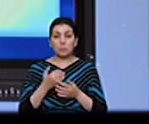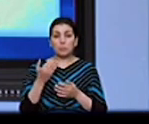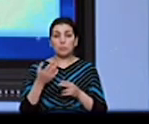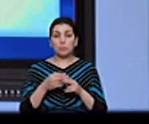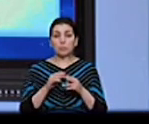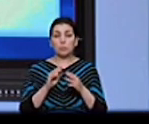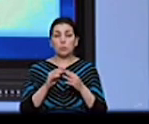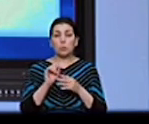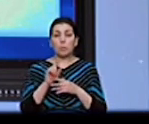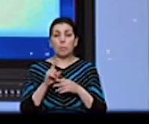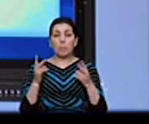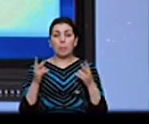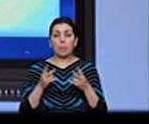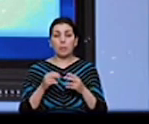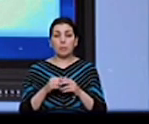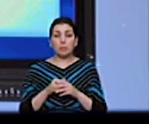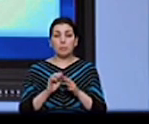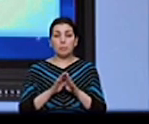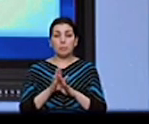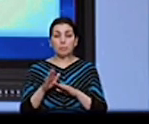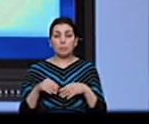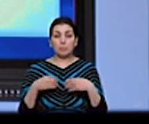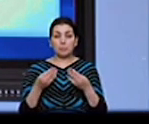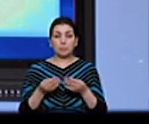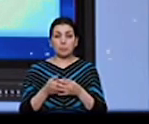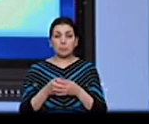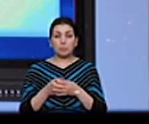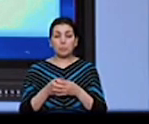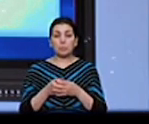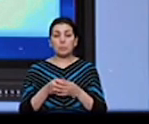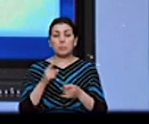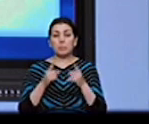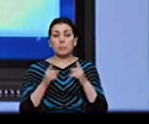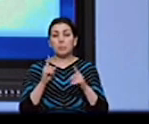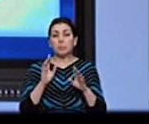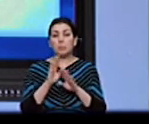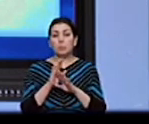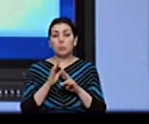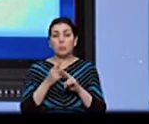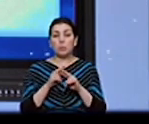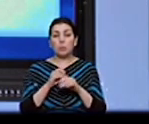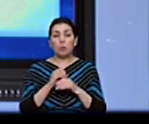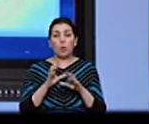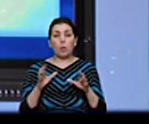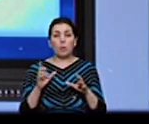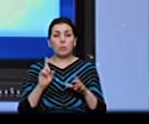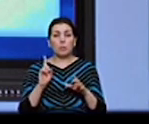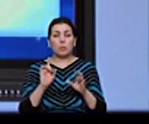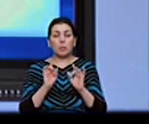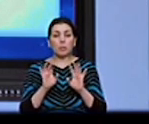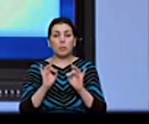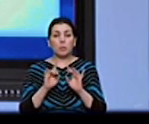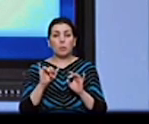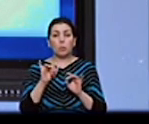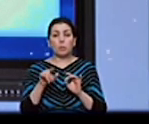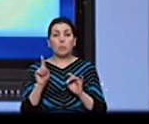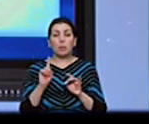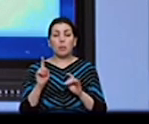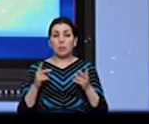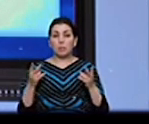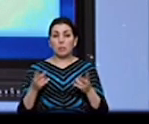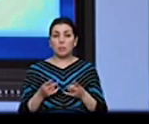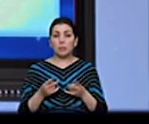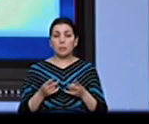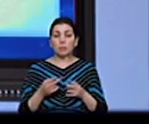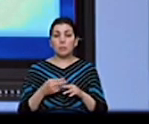sizga mustaqil bajarish uchun quyidagi vazifalar. Tabiiy boyliklar deb nimaga aytiladi? Ularga nimalar